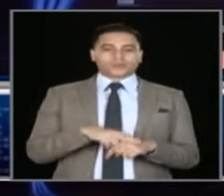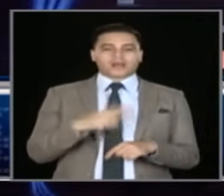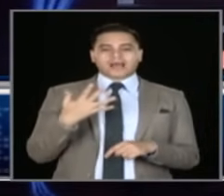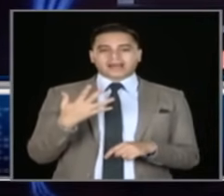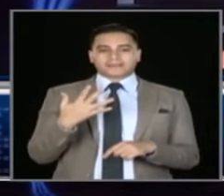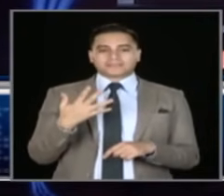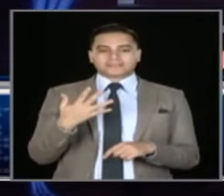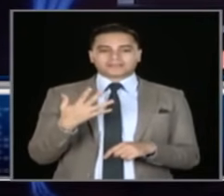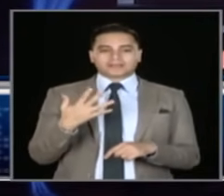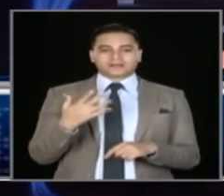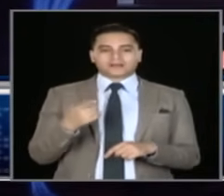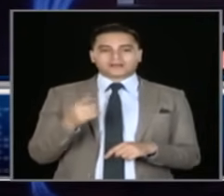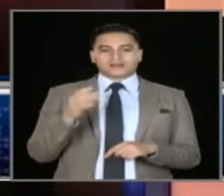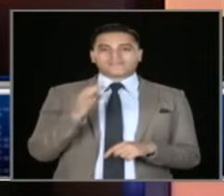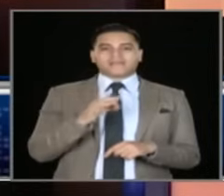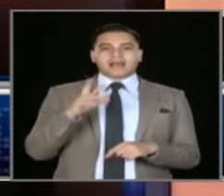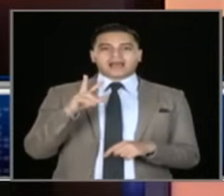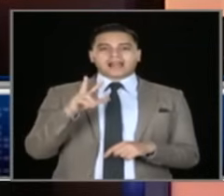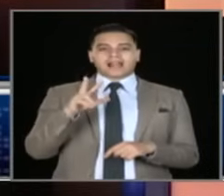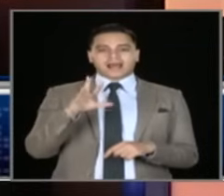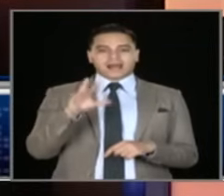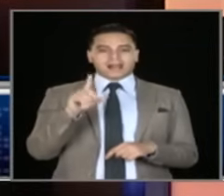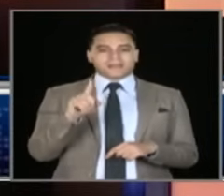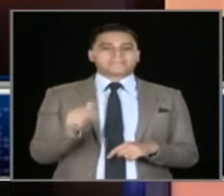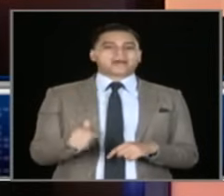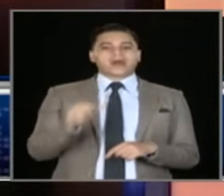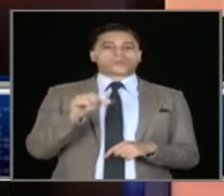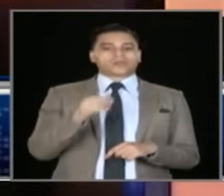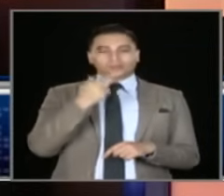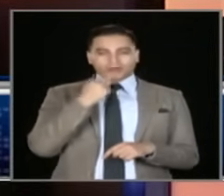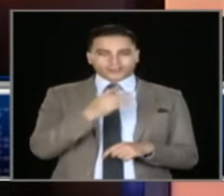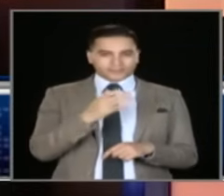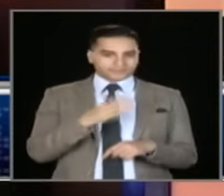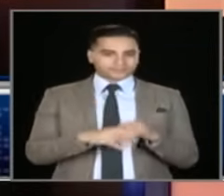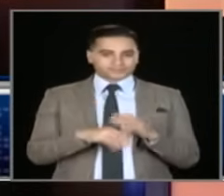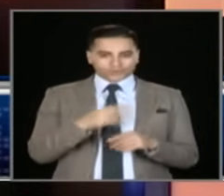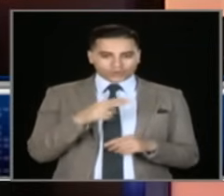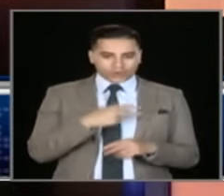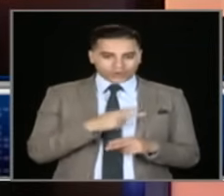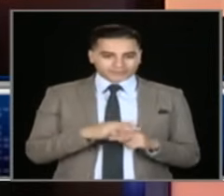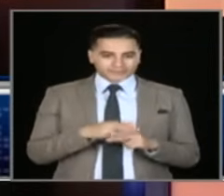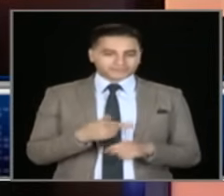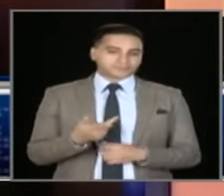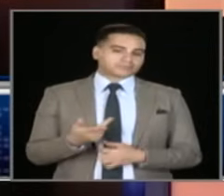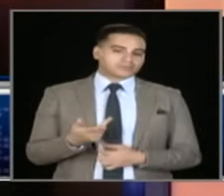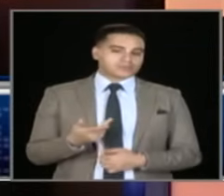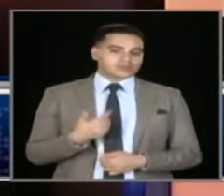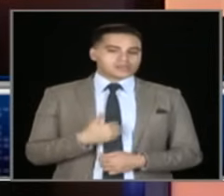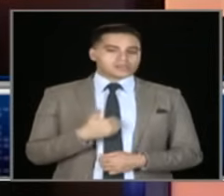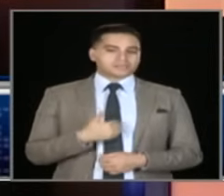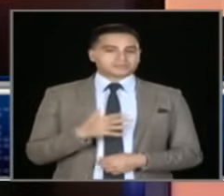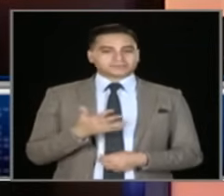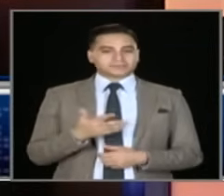1 و2 و5 سنت. قال الباوي إجابتك. يورو؟ لا لا بره الصندوق. ما انا هو الاسم انا حاسه